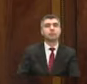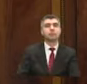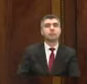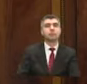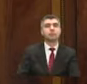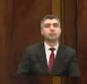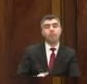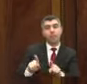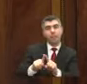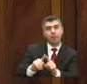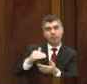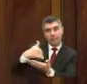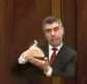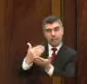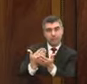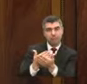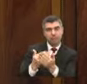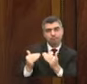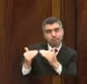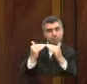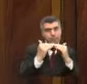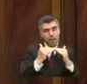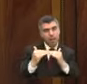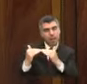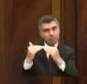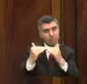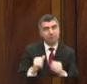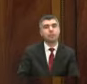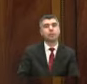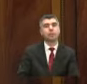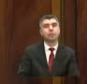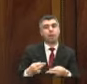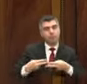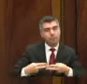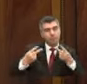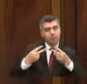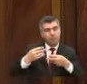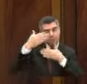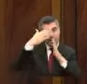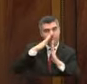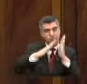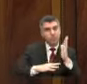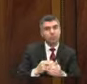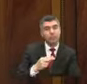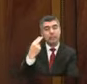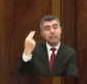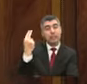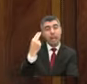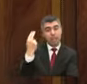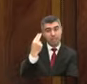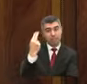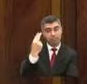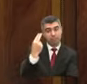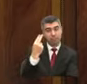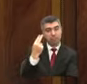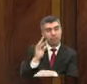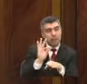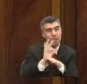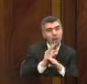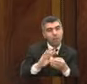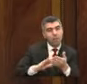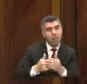ضمان التوزيع العادل للعرض البيداغوجي ما بين أقاليم المملكة، فإن التعليم العالي الجامعي العمومي يوفر